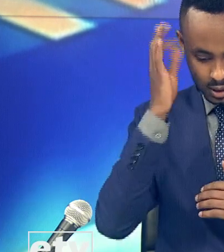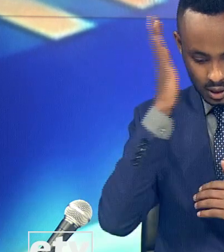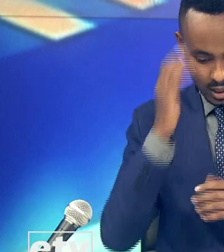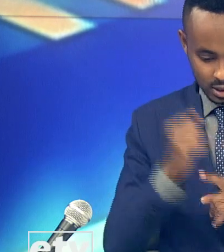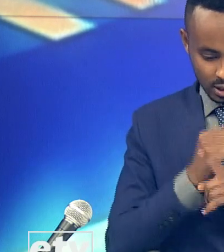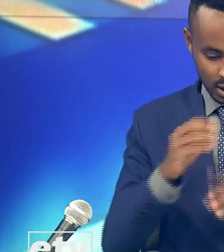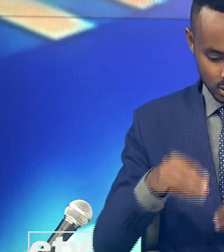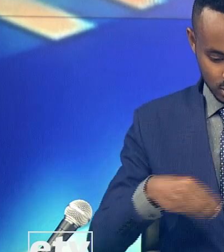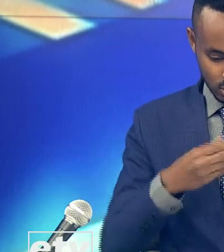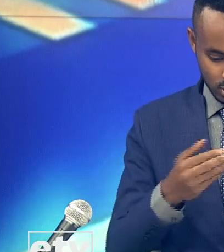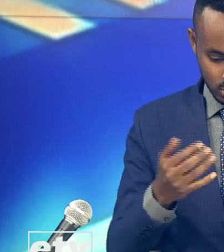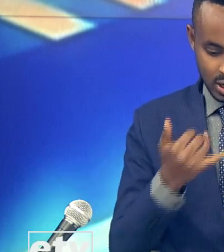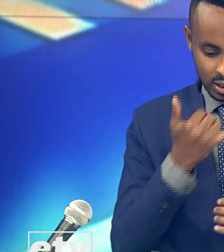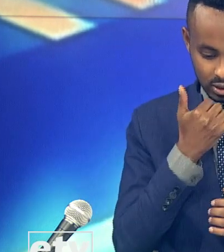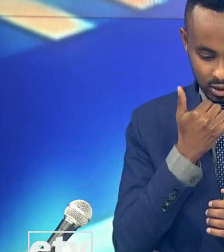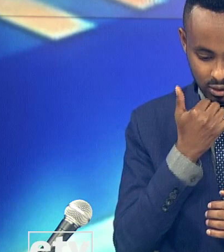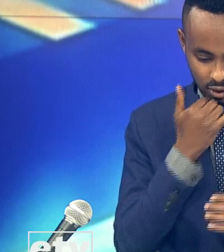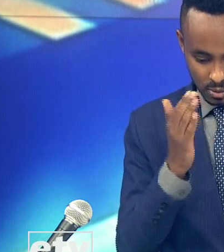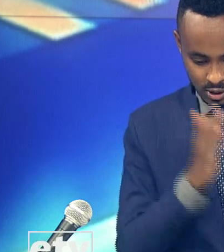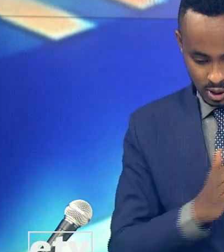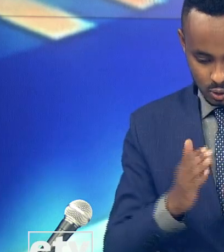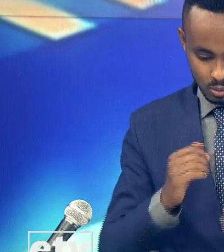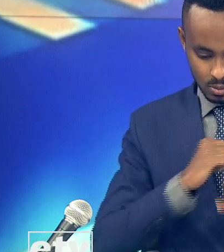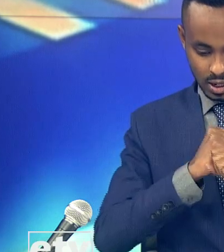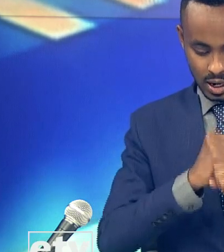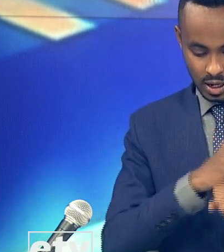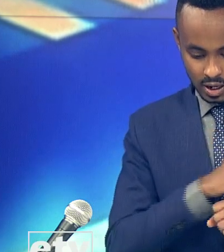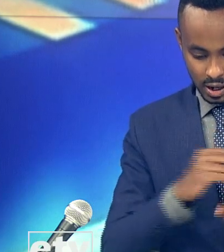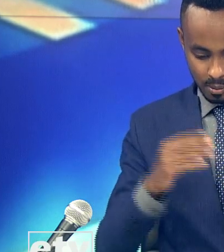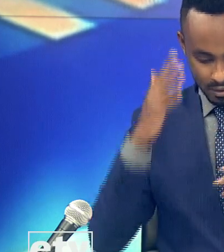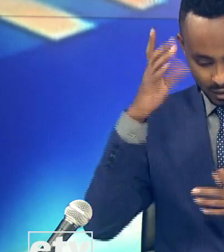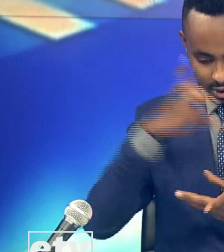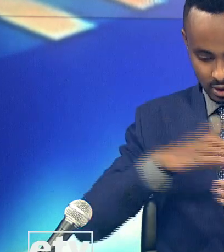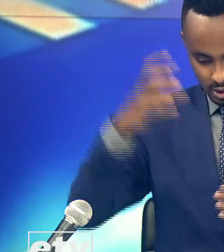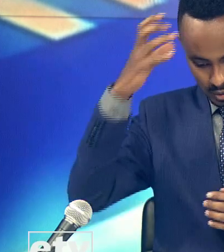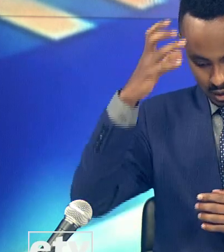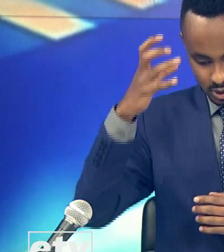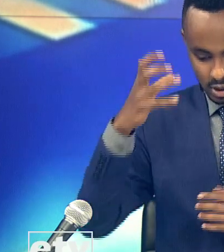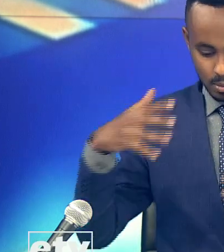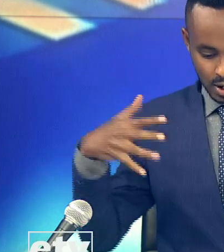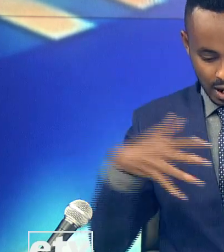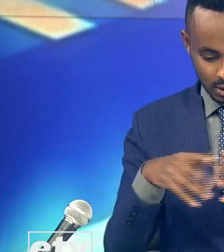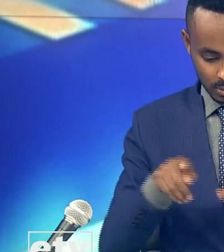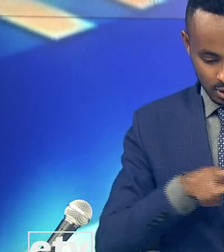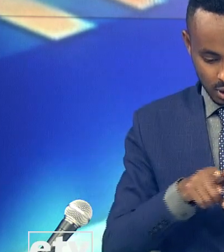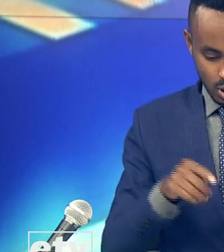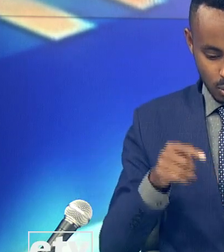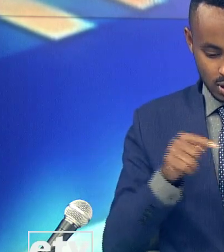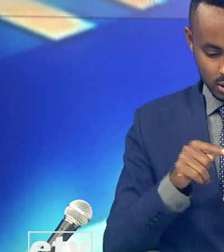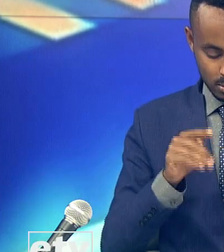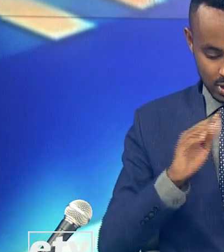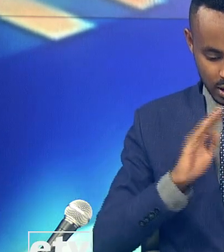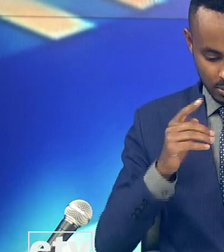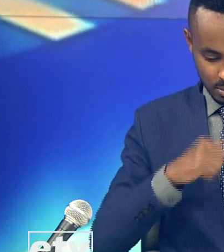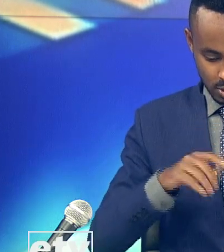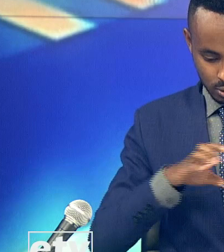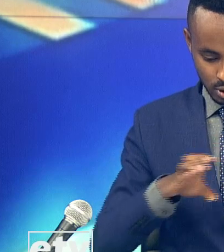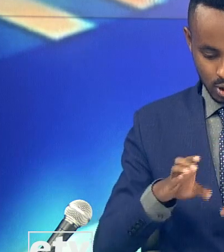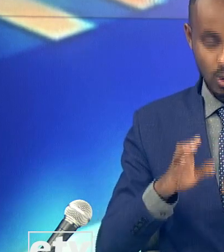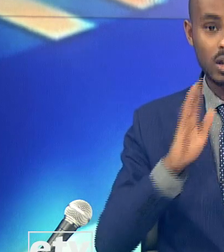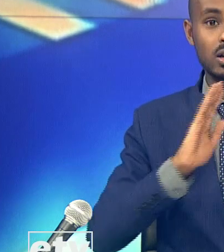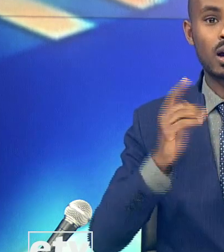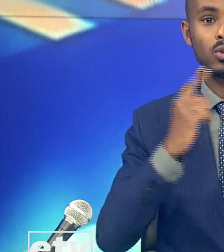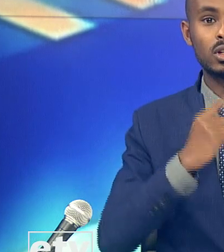ያህል በትህነግ ስልጠና ተሰጥቷቸው ለጥፋት ቢዘጋጁም በመከላከያና በአፋር ክልል የመንግስት በጋራ ጥምረት ወደ በሰላም